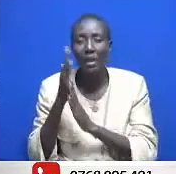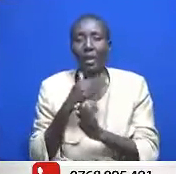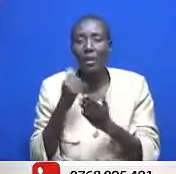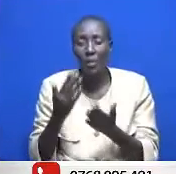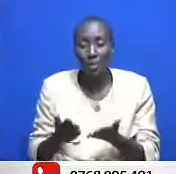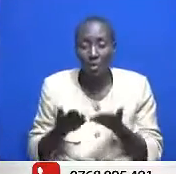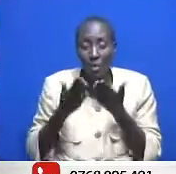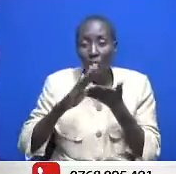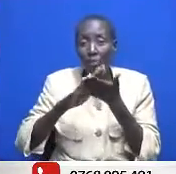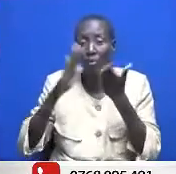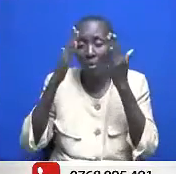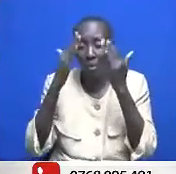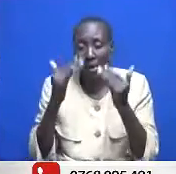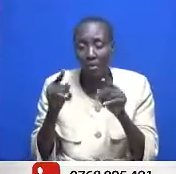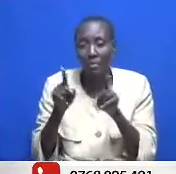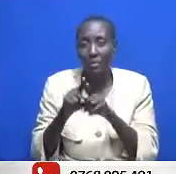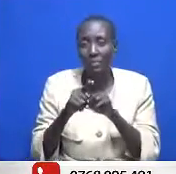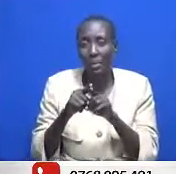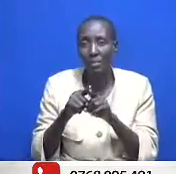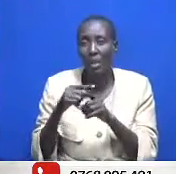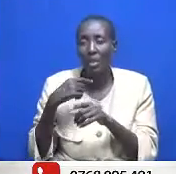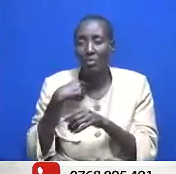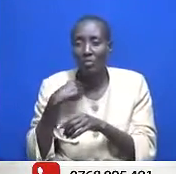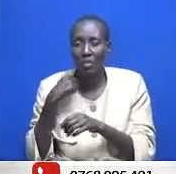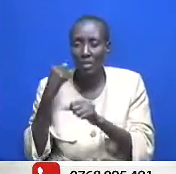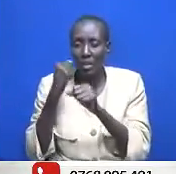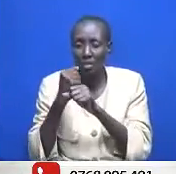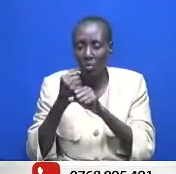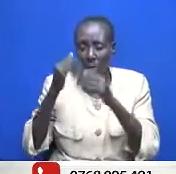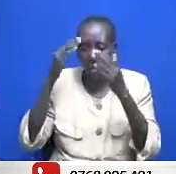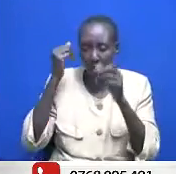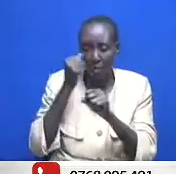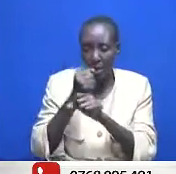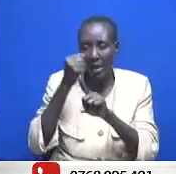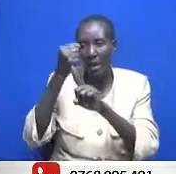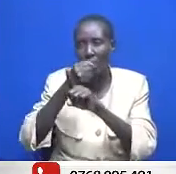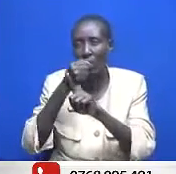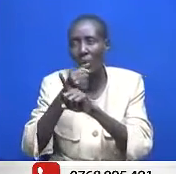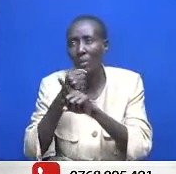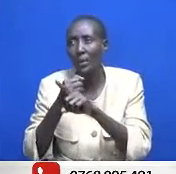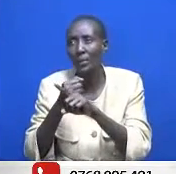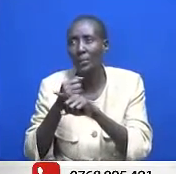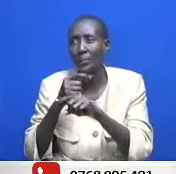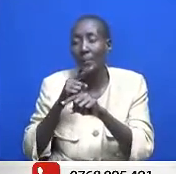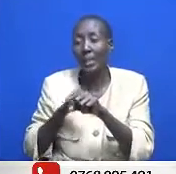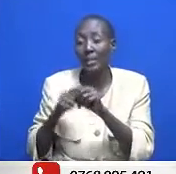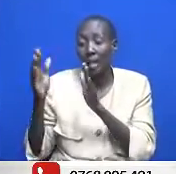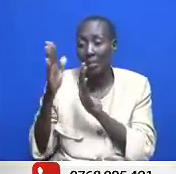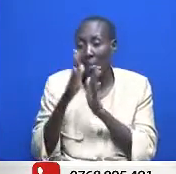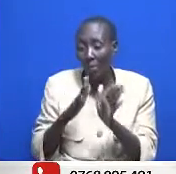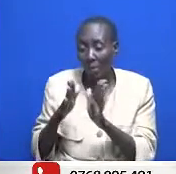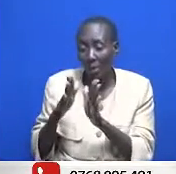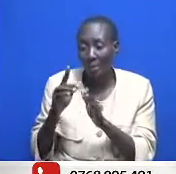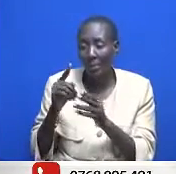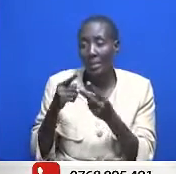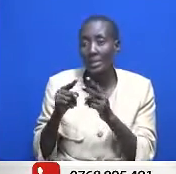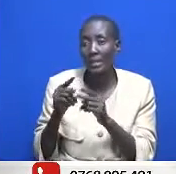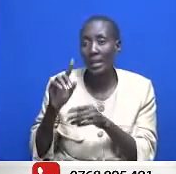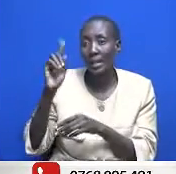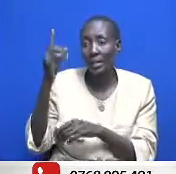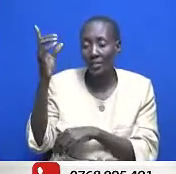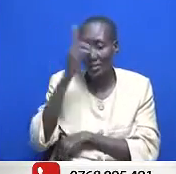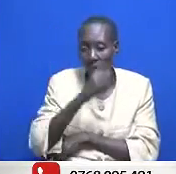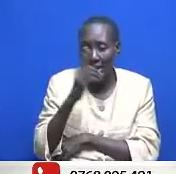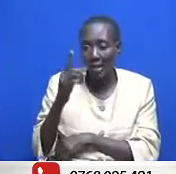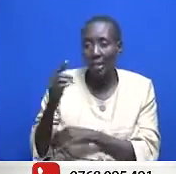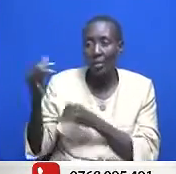kuwapa motisha wa kujituma kila siku. So the time that we started this program here, I mean the first day we were invited to come and run a